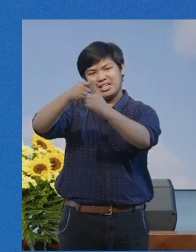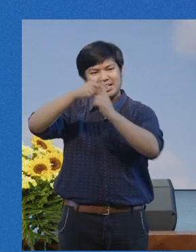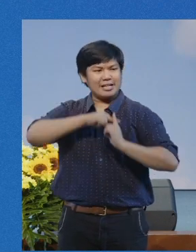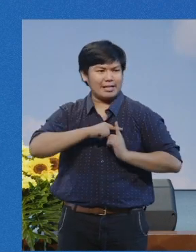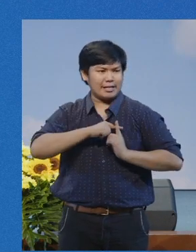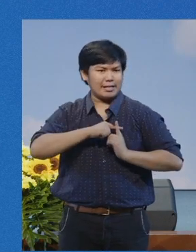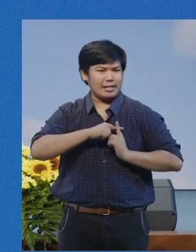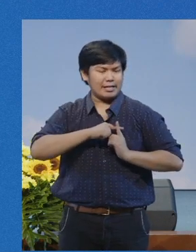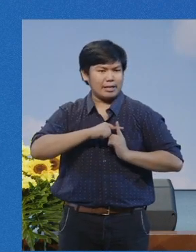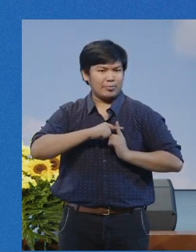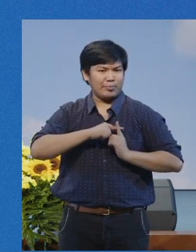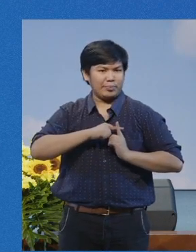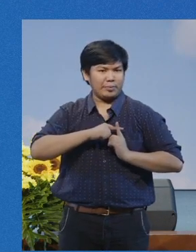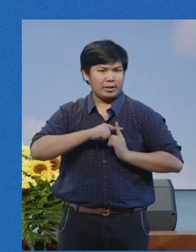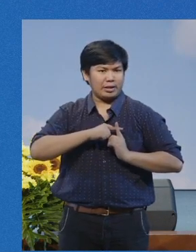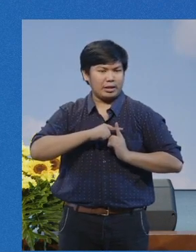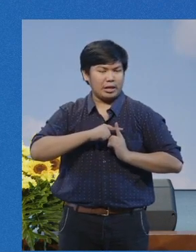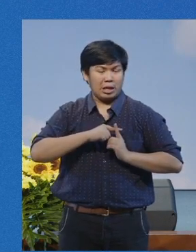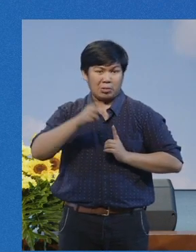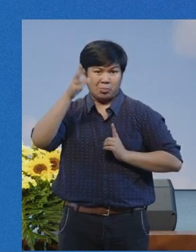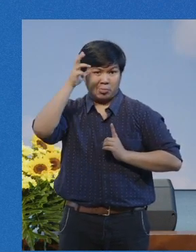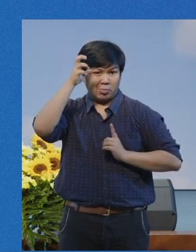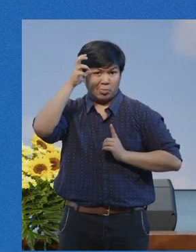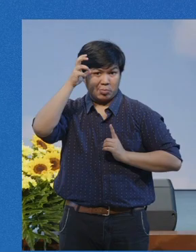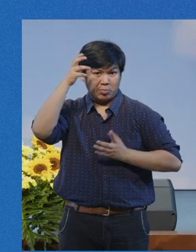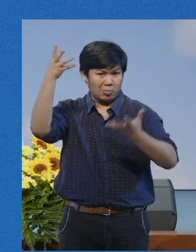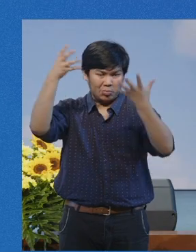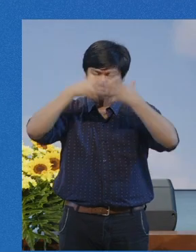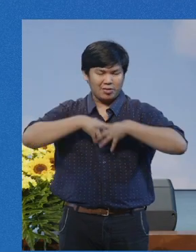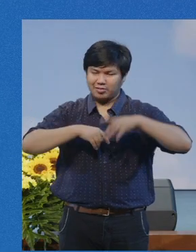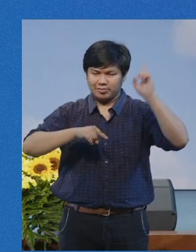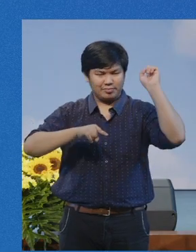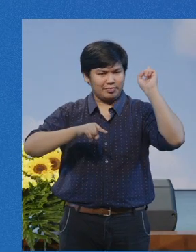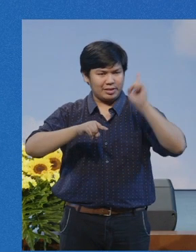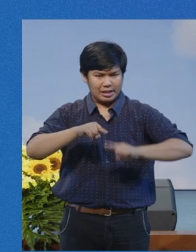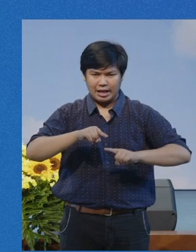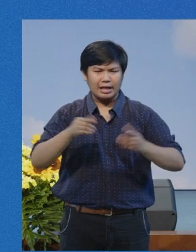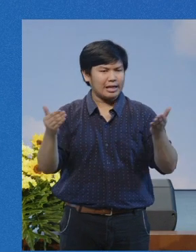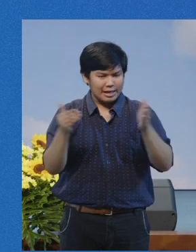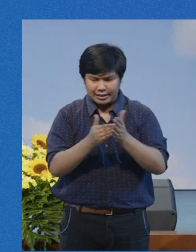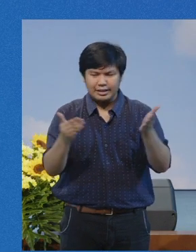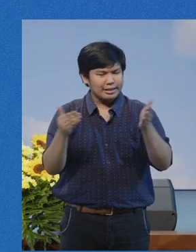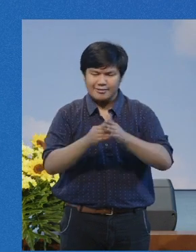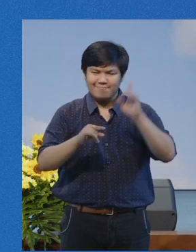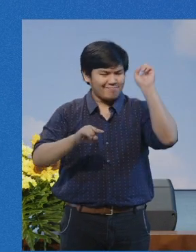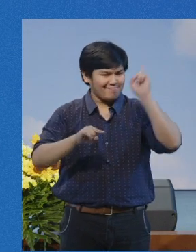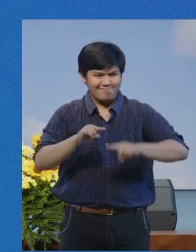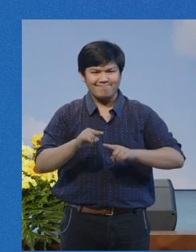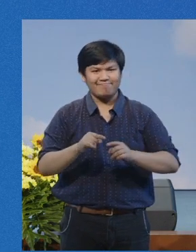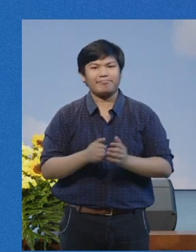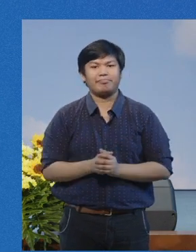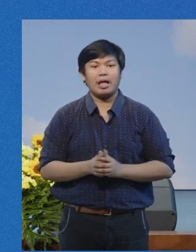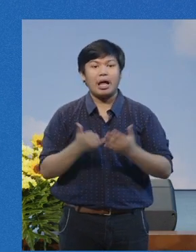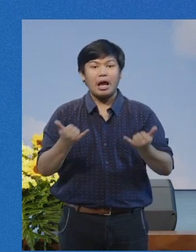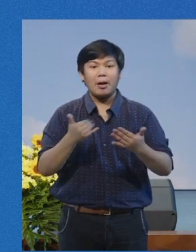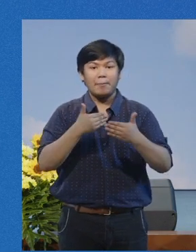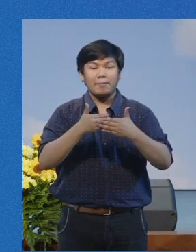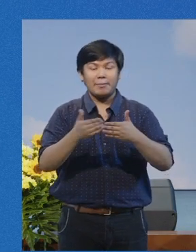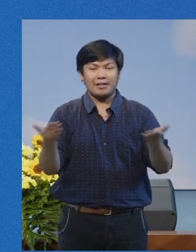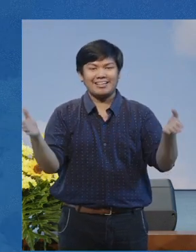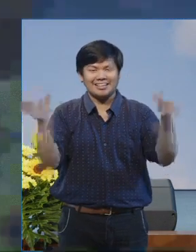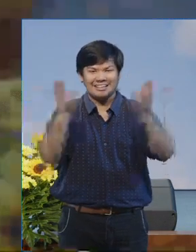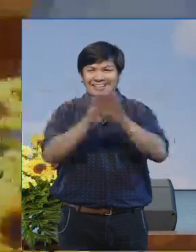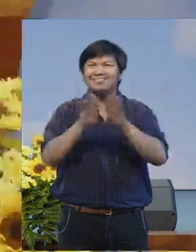po pwedeng mapagtagumpayan ang isang Kristiyano. Pangatlo at huli, at dito po ako magtatapos, ay tungkol sa pagkatalo